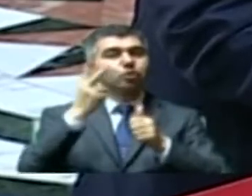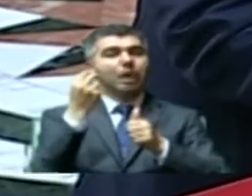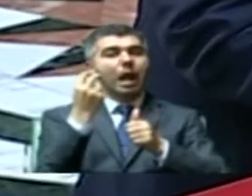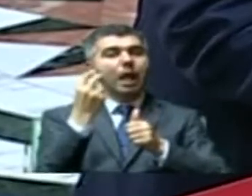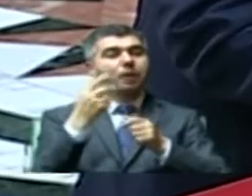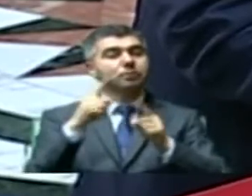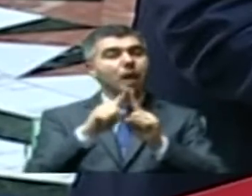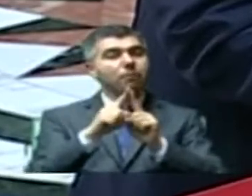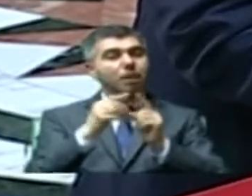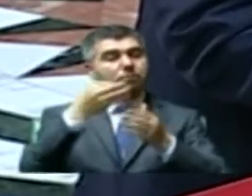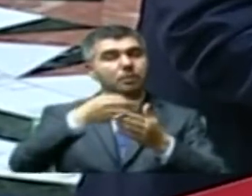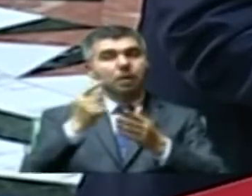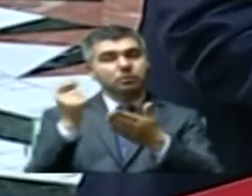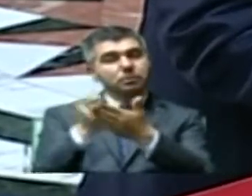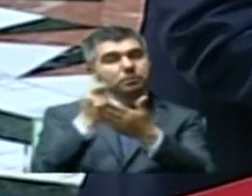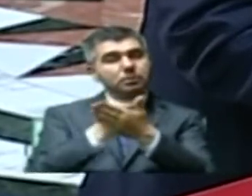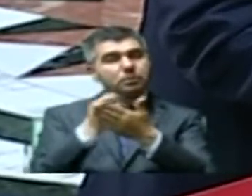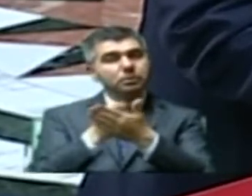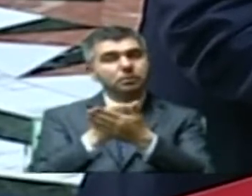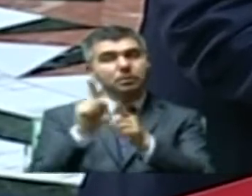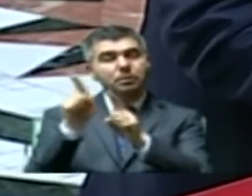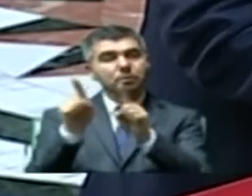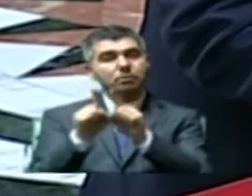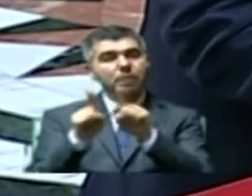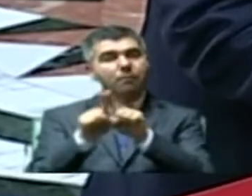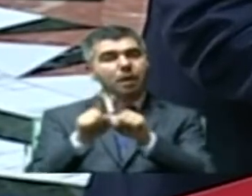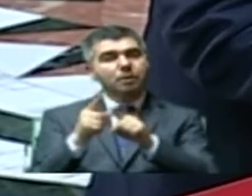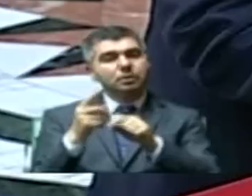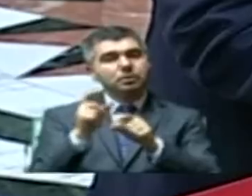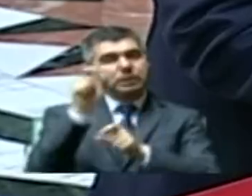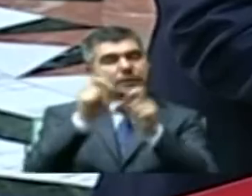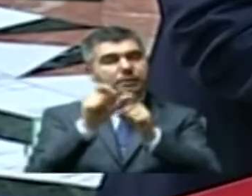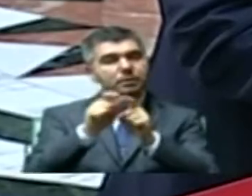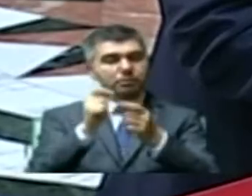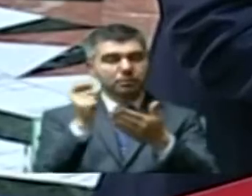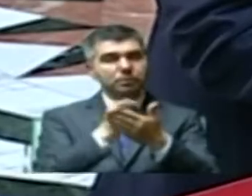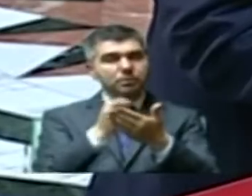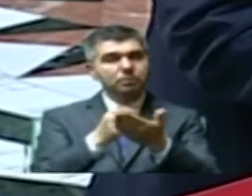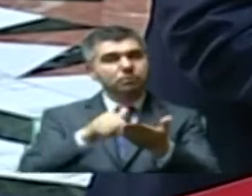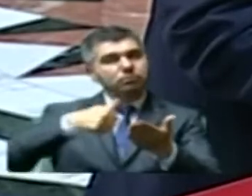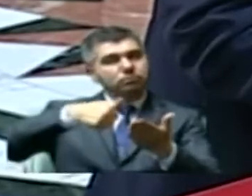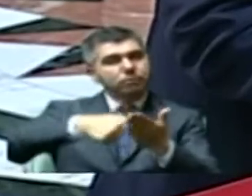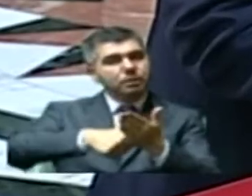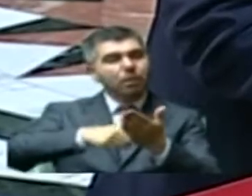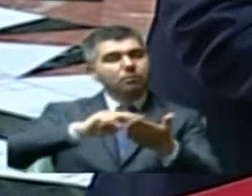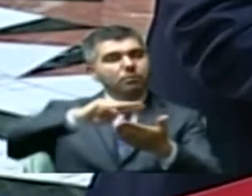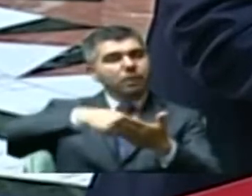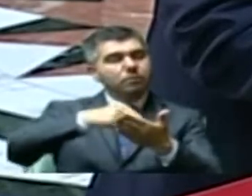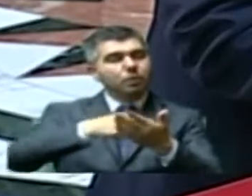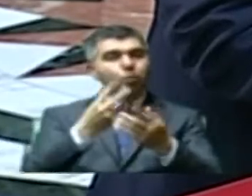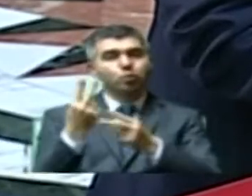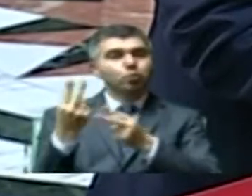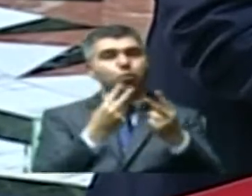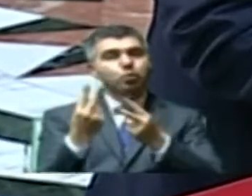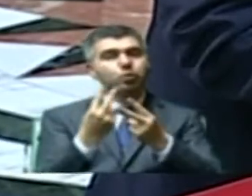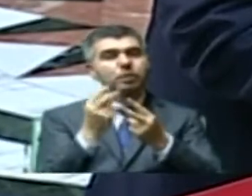بخط واضح سهل القراءة والإشارة إلى كون التوصيل محررا في نظيرين يسلم